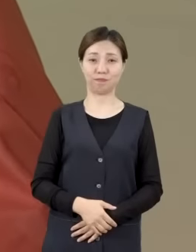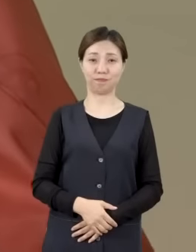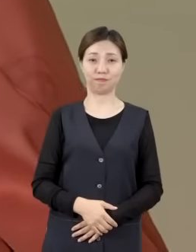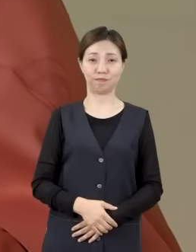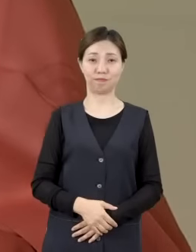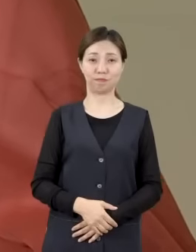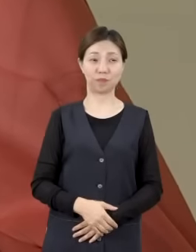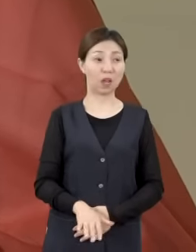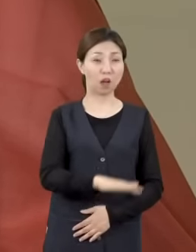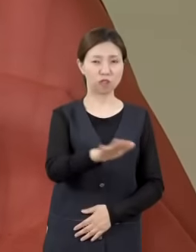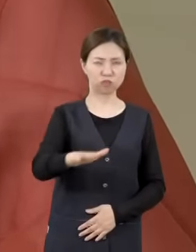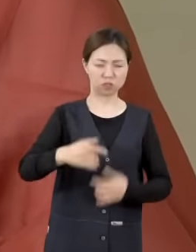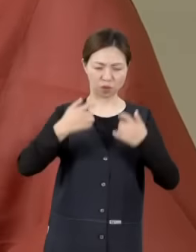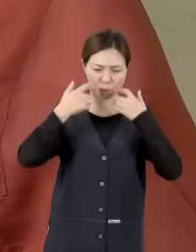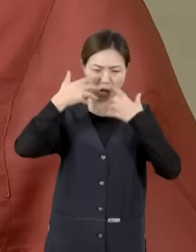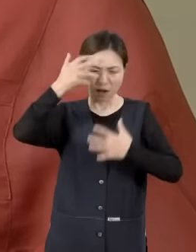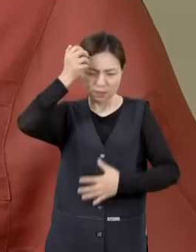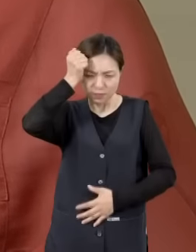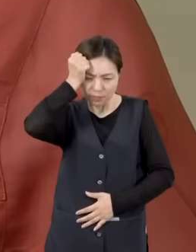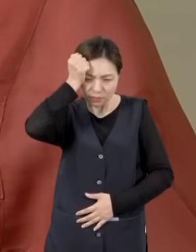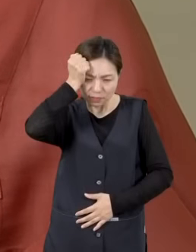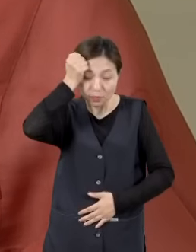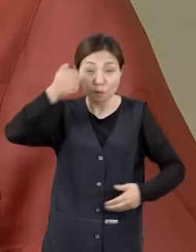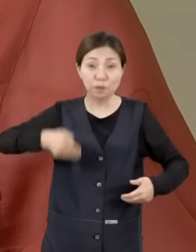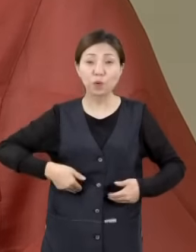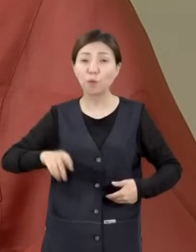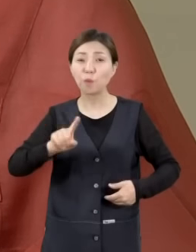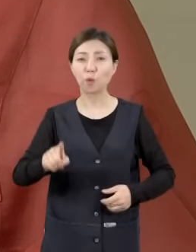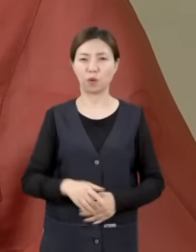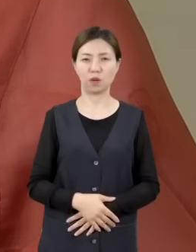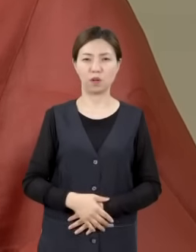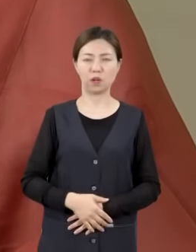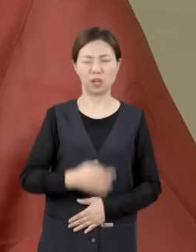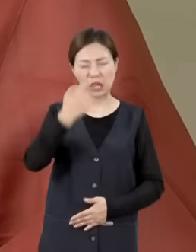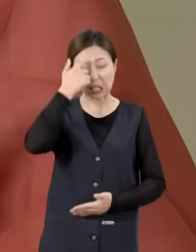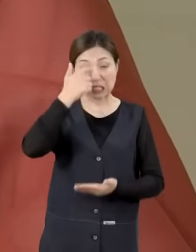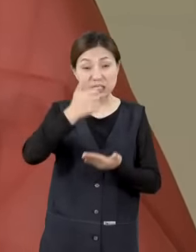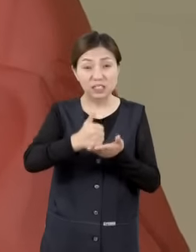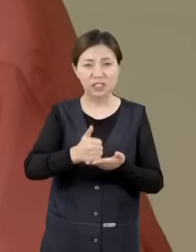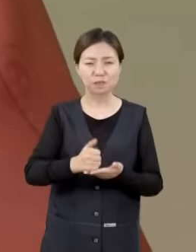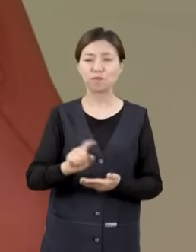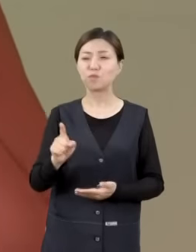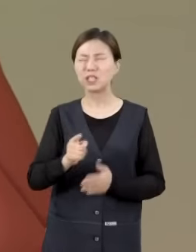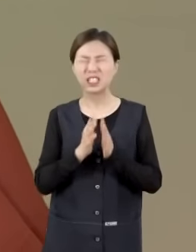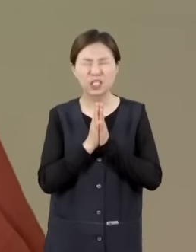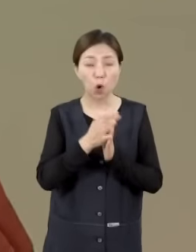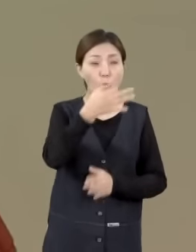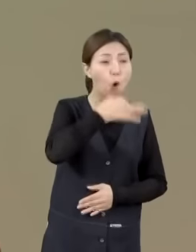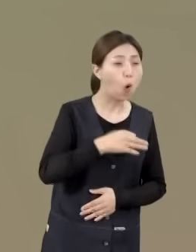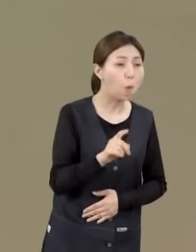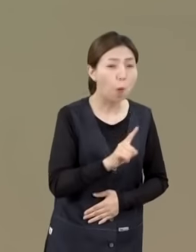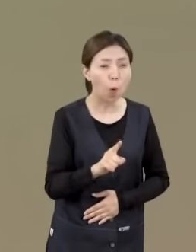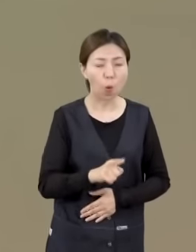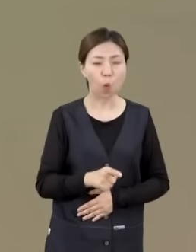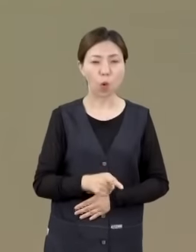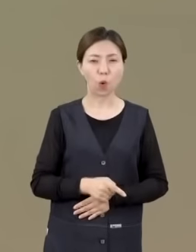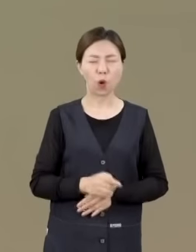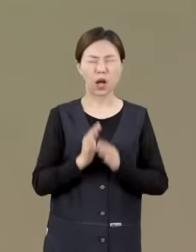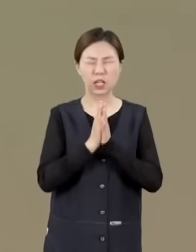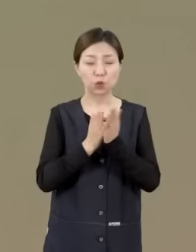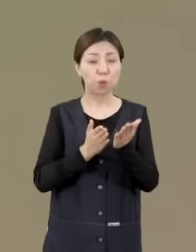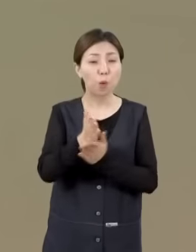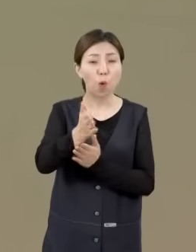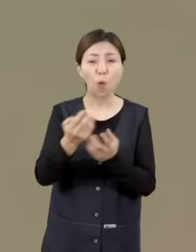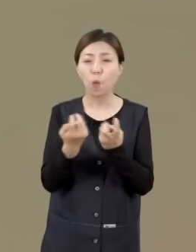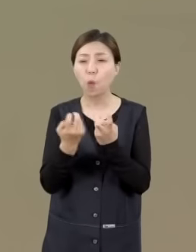있었습니다 우리가 꼭 명심해야 될게 있습니다 스님 무슨 기도가 좋아요 무슨